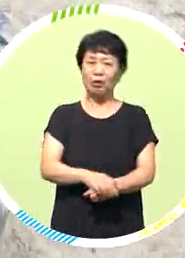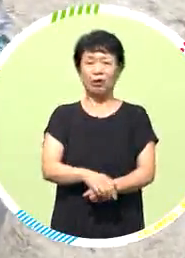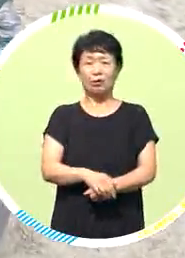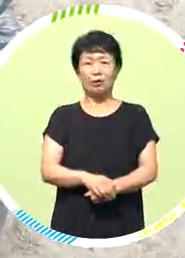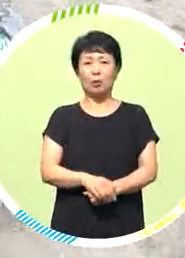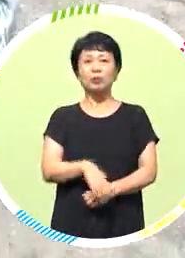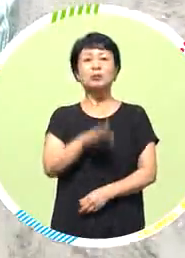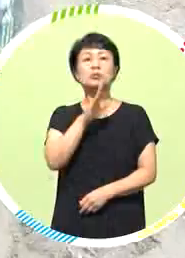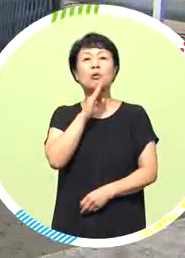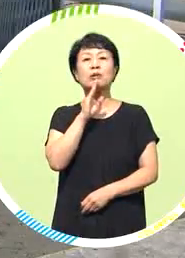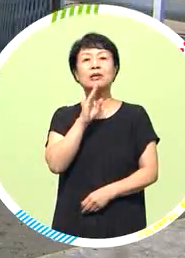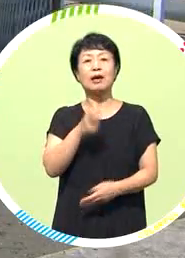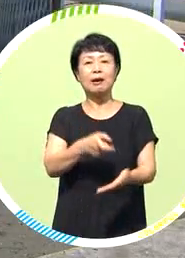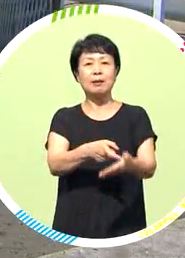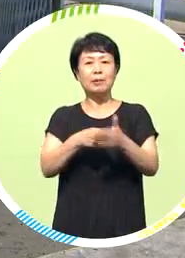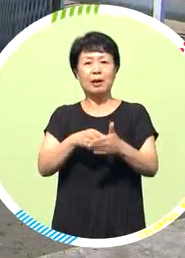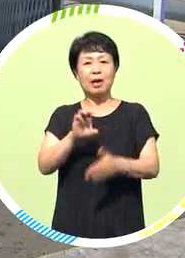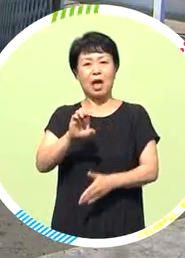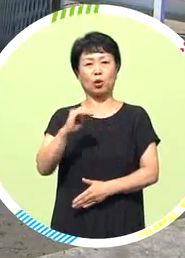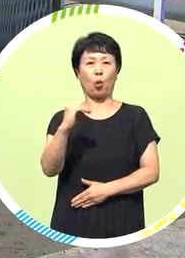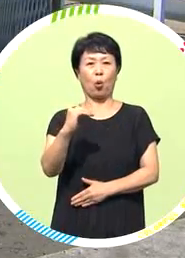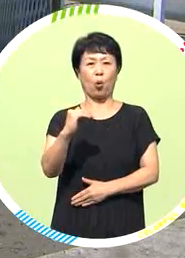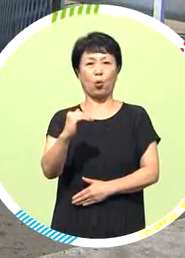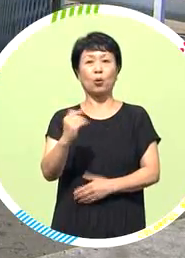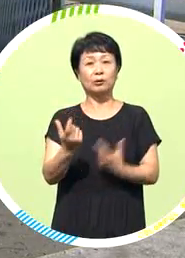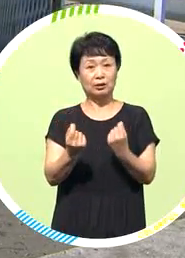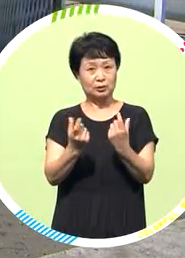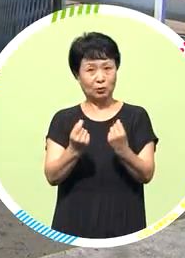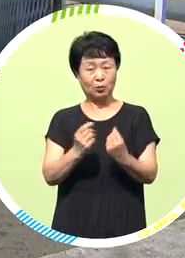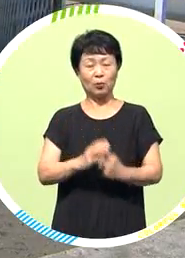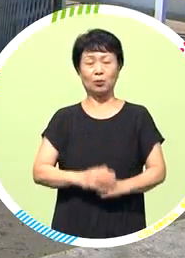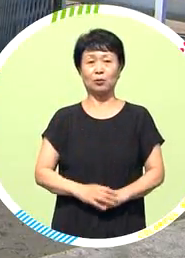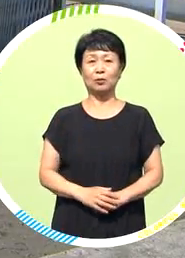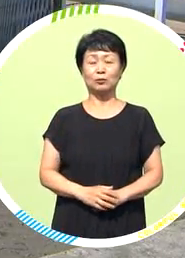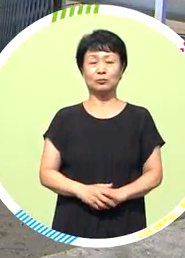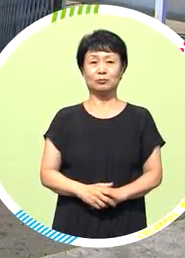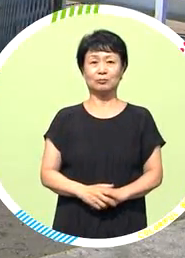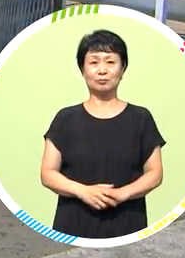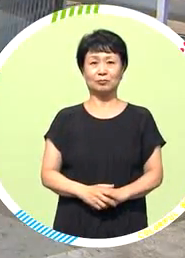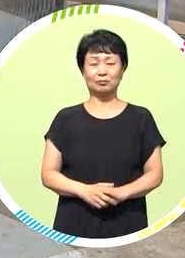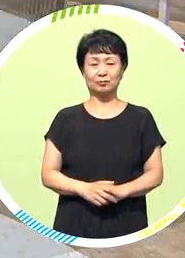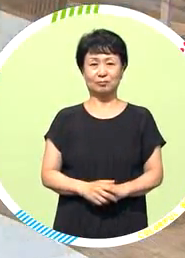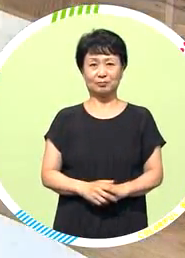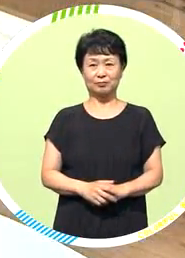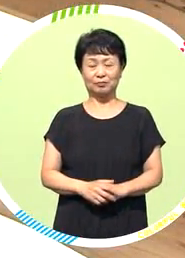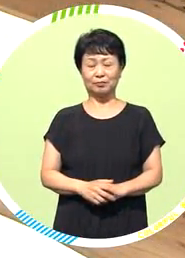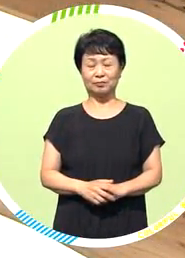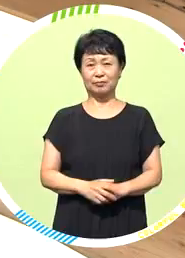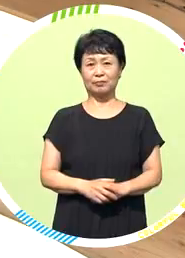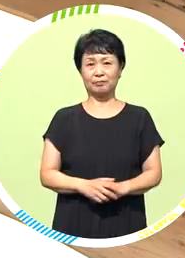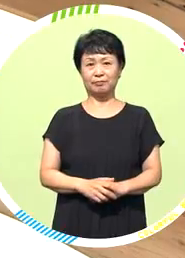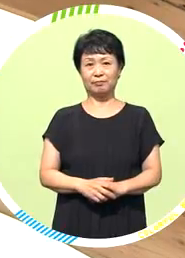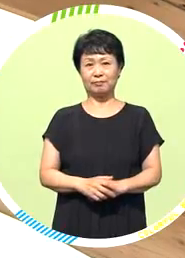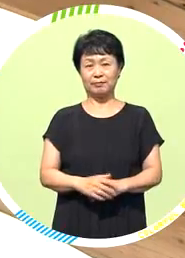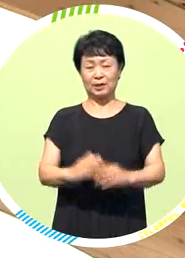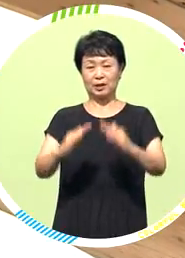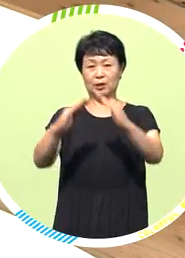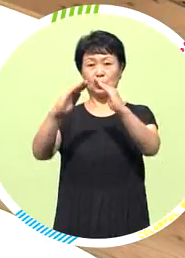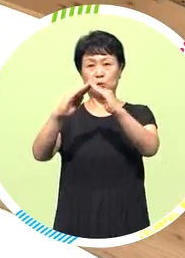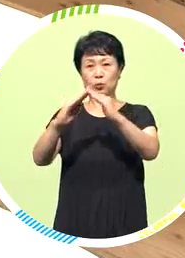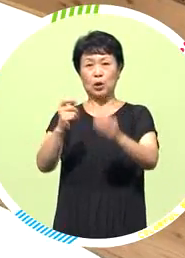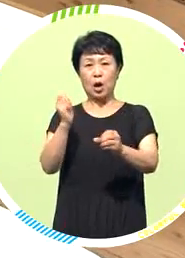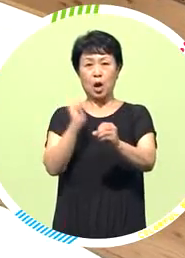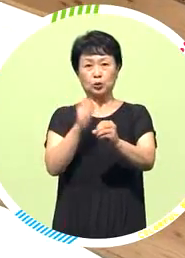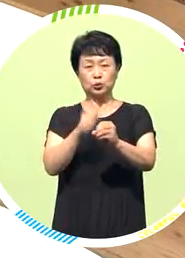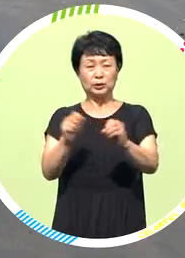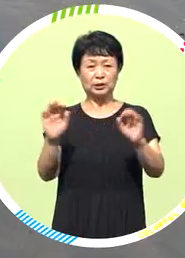あんなに釘が落ちてるってことも私知らなかったので、ちょっとびっくり くりしたんですけど、ああいう建物増えていったらいいな